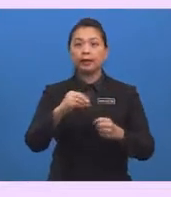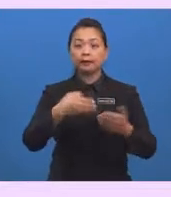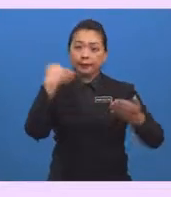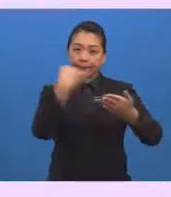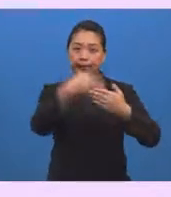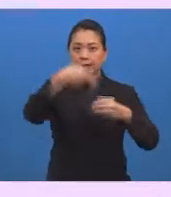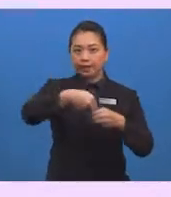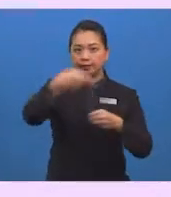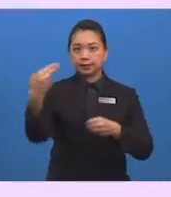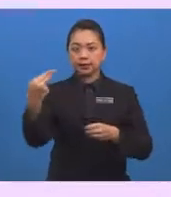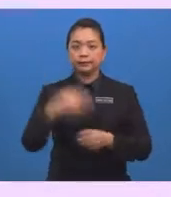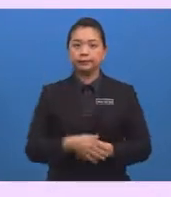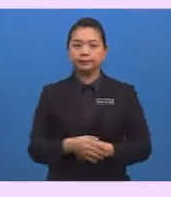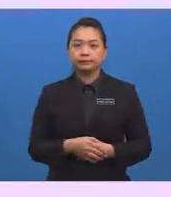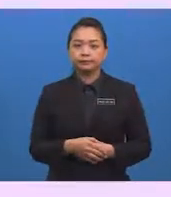penyampaian hasil.